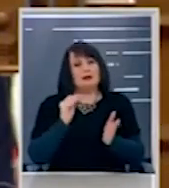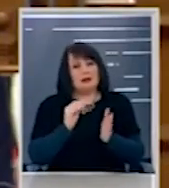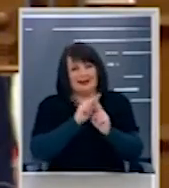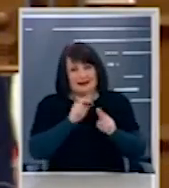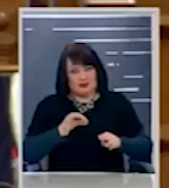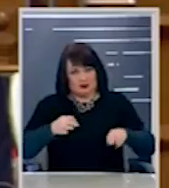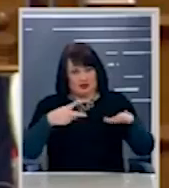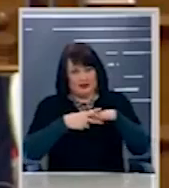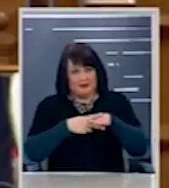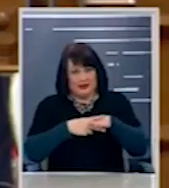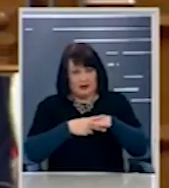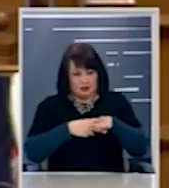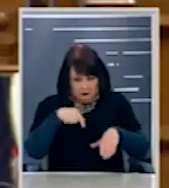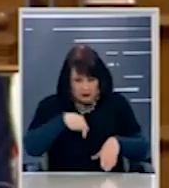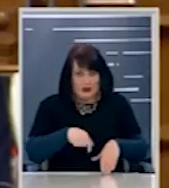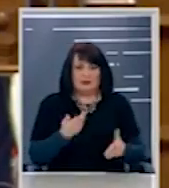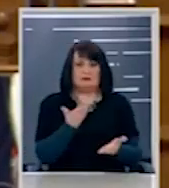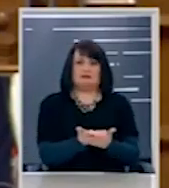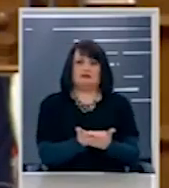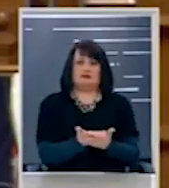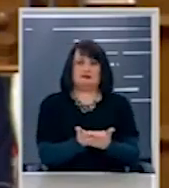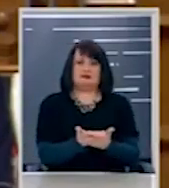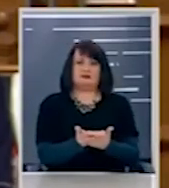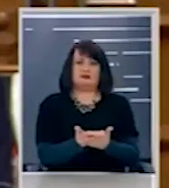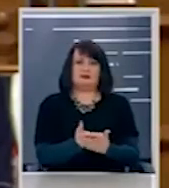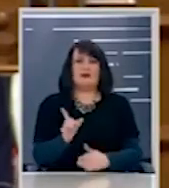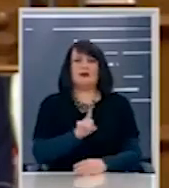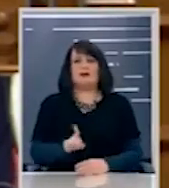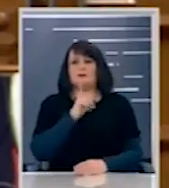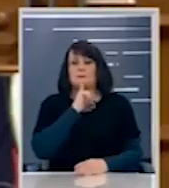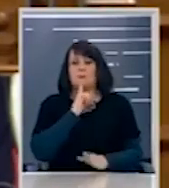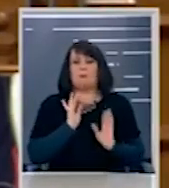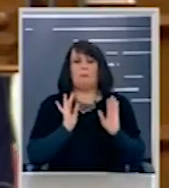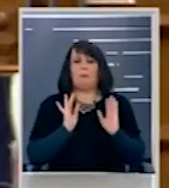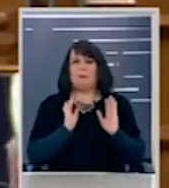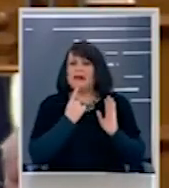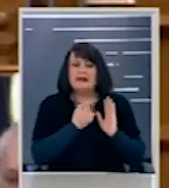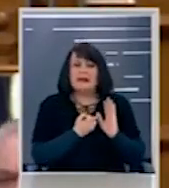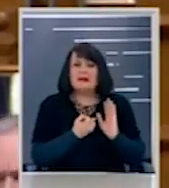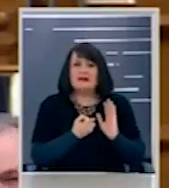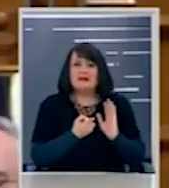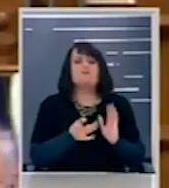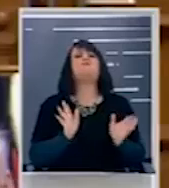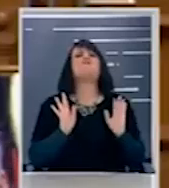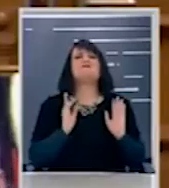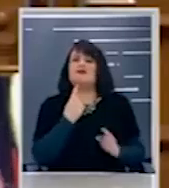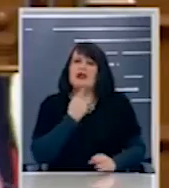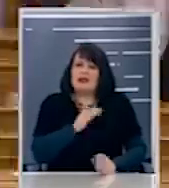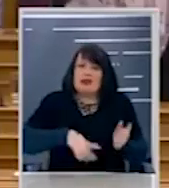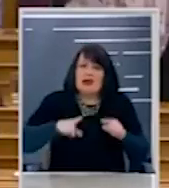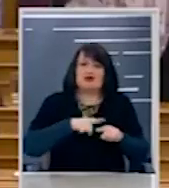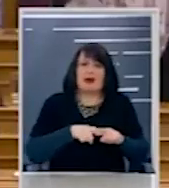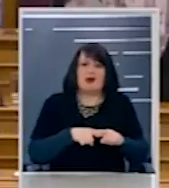ίδια αξίωση στη δεύτερη αξιολόγηση, όχι μόνο δεν παίρνει θέση έναντι αυτής της αξιώσεως, όχι μόνο δεν λέει στον ελληνικό